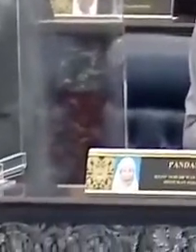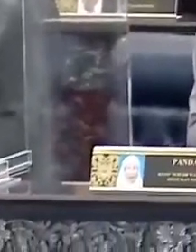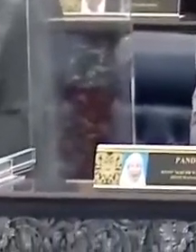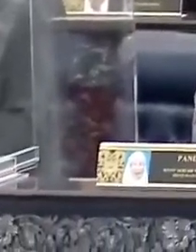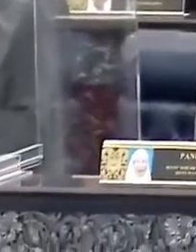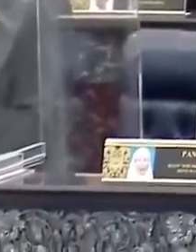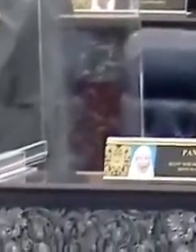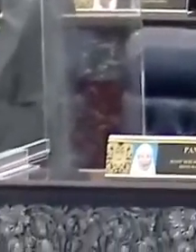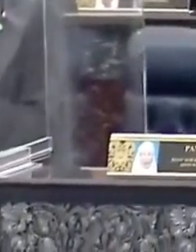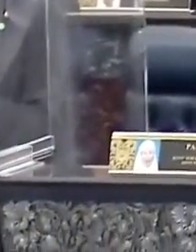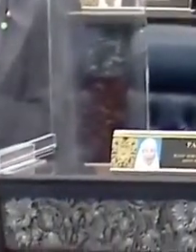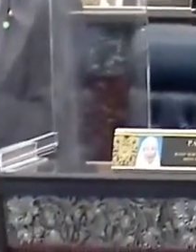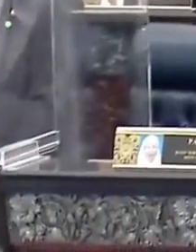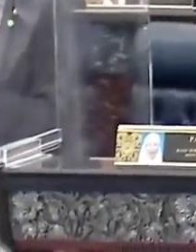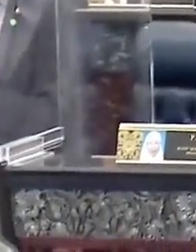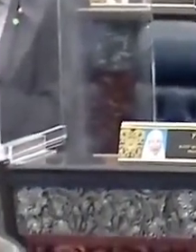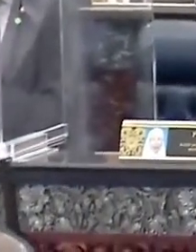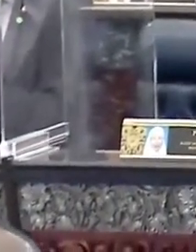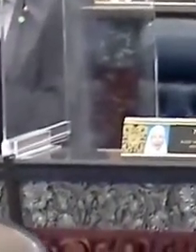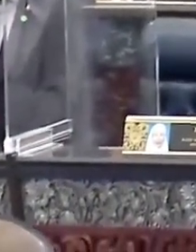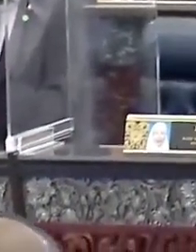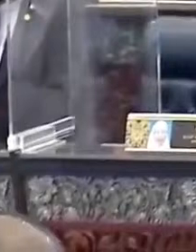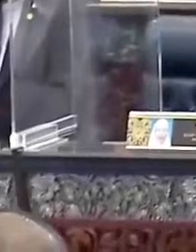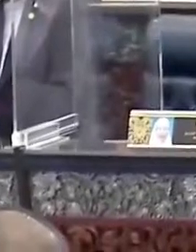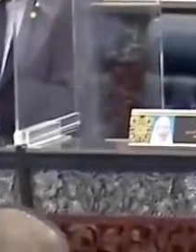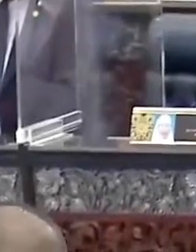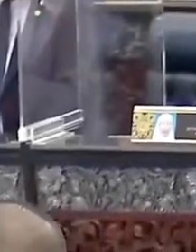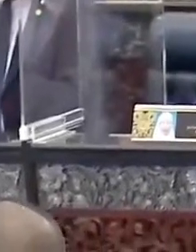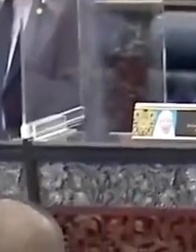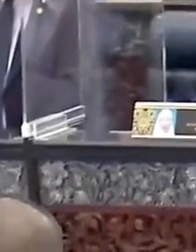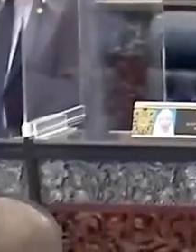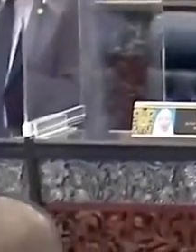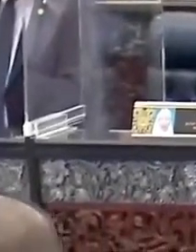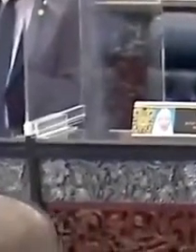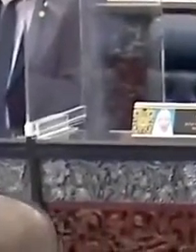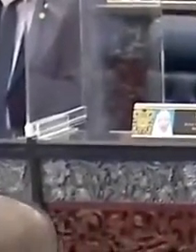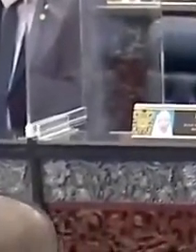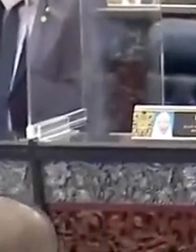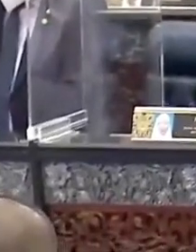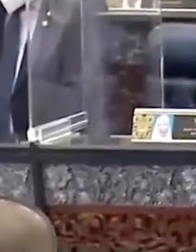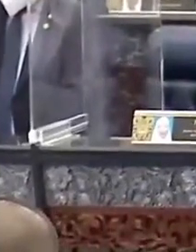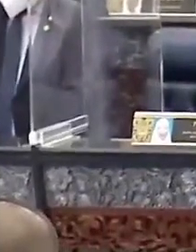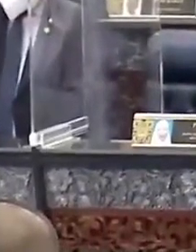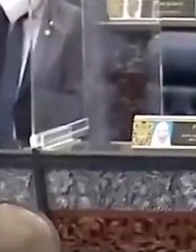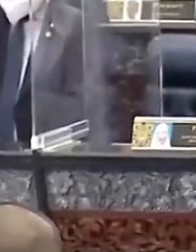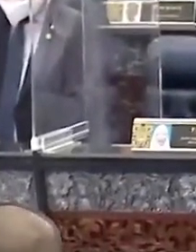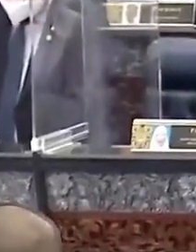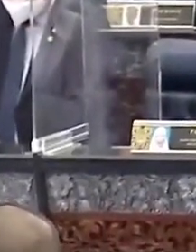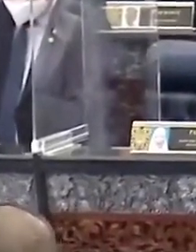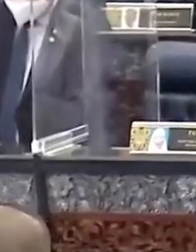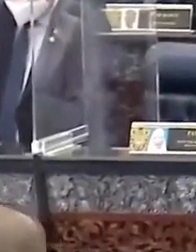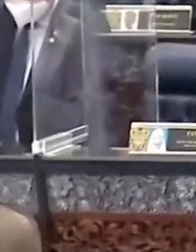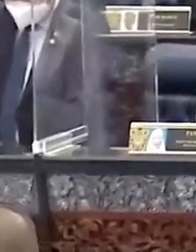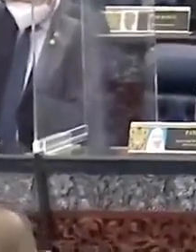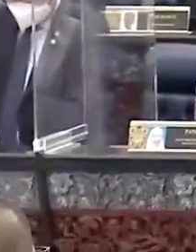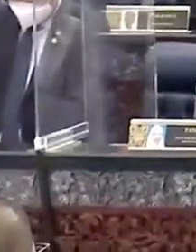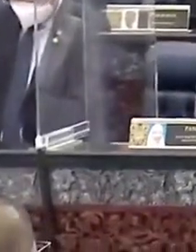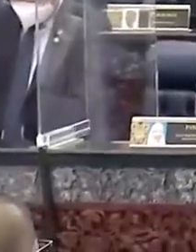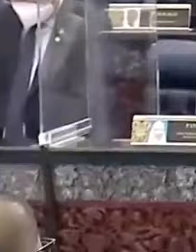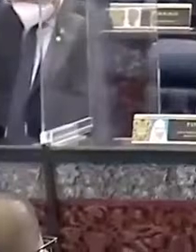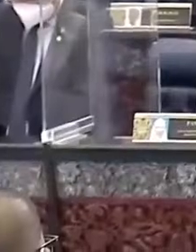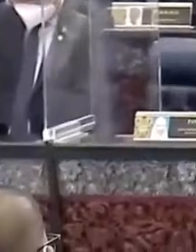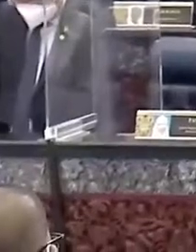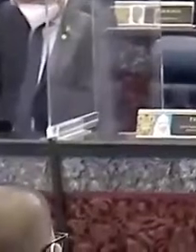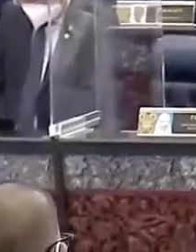Taufik much hidayahmu di pohon menyuruh memadukan pada ketika kami berunding menimbang bertukar fikiran pada